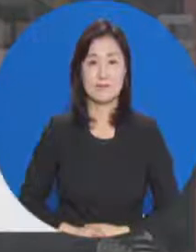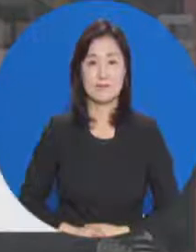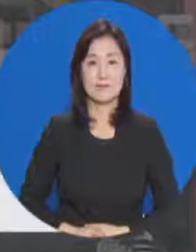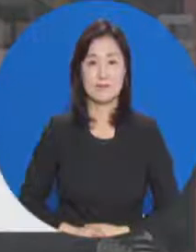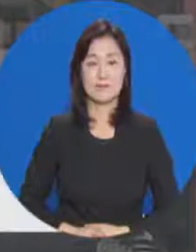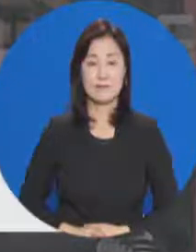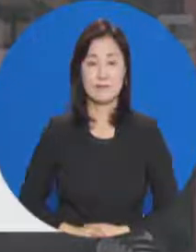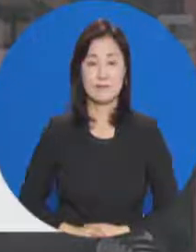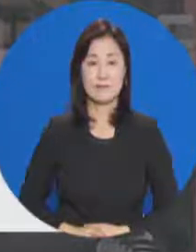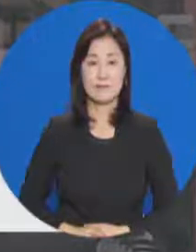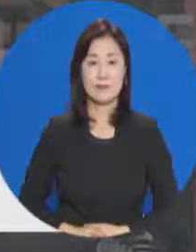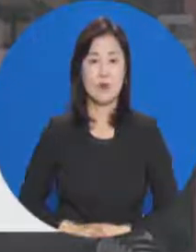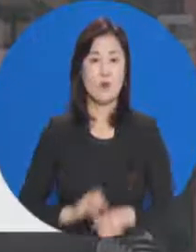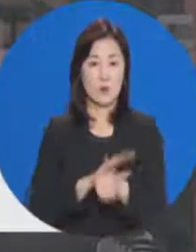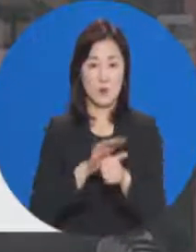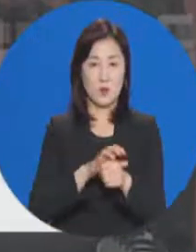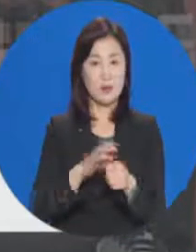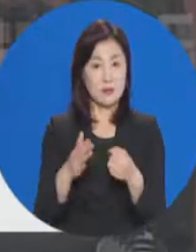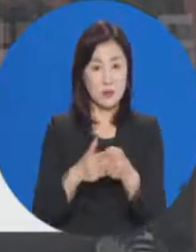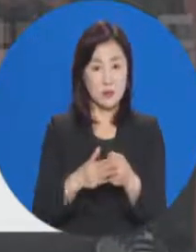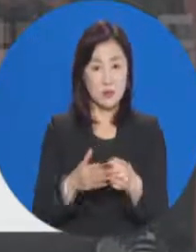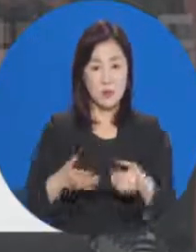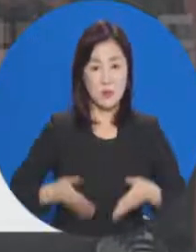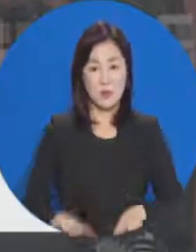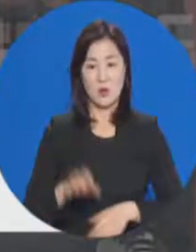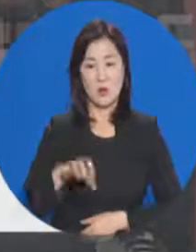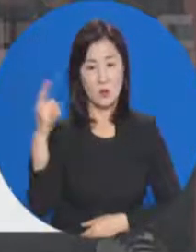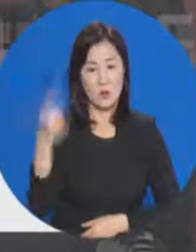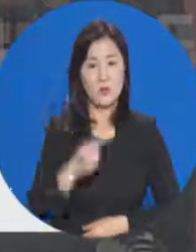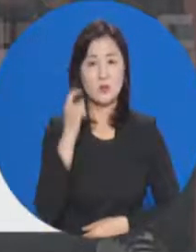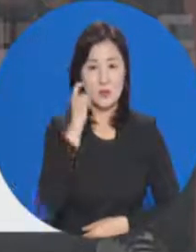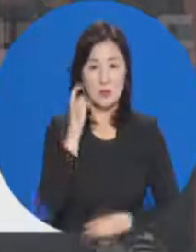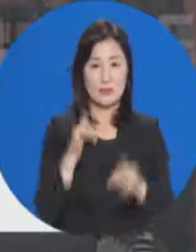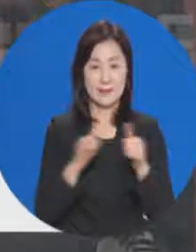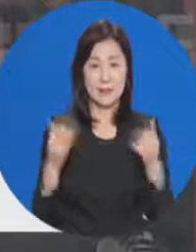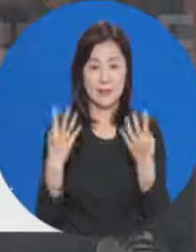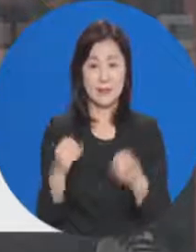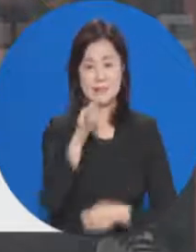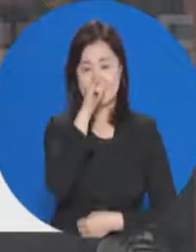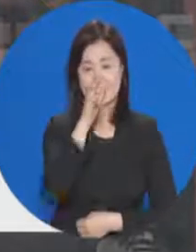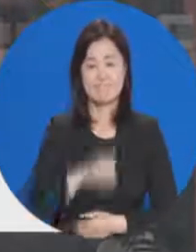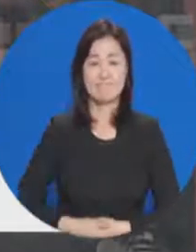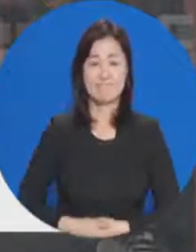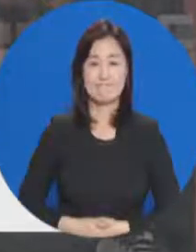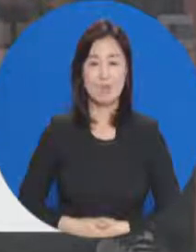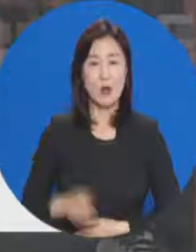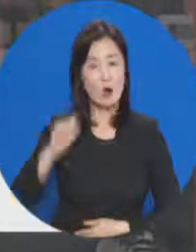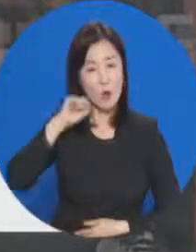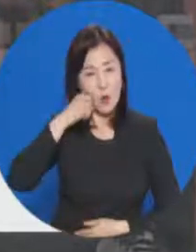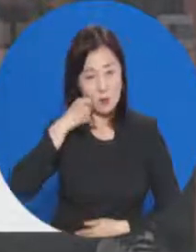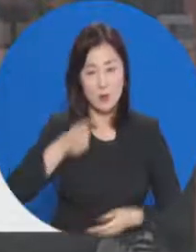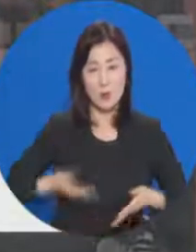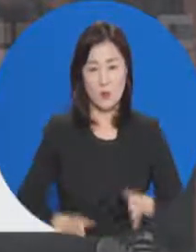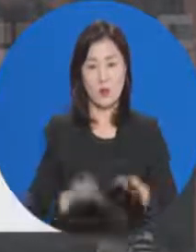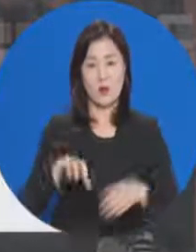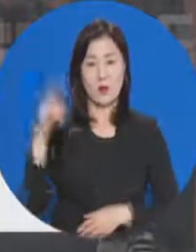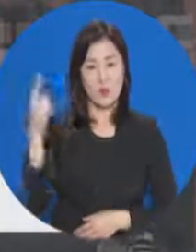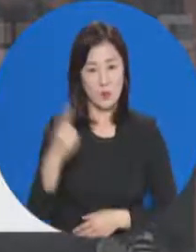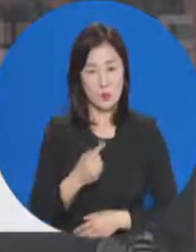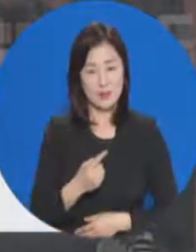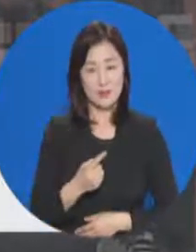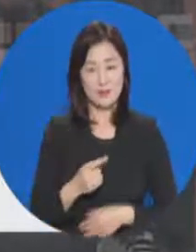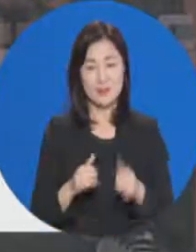다음 뉴스입니다. 코로나19로 고향에 오지 못하신 분들 많으실 텐데요. 어렵게 고향에 내려오신 분들도